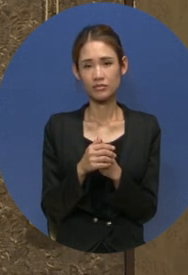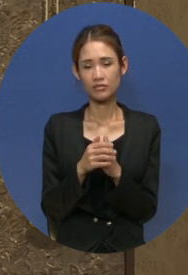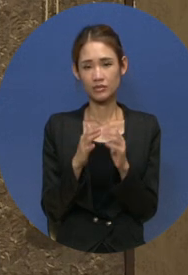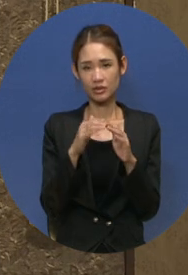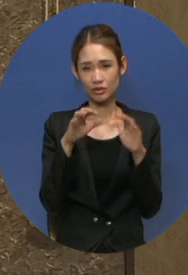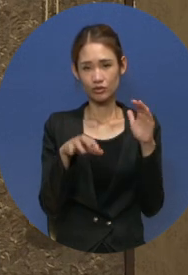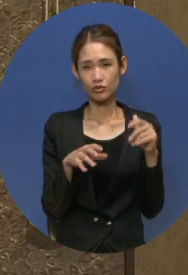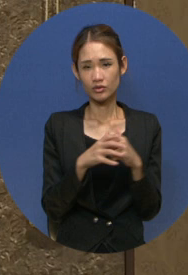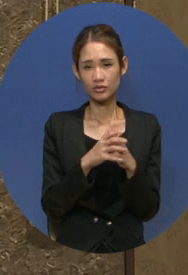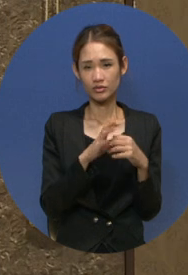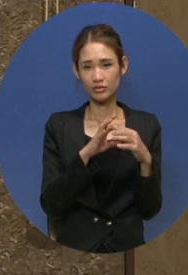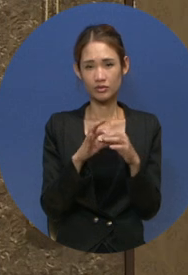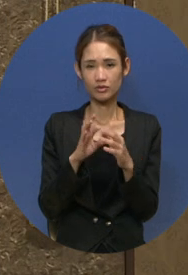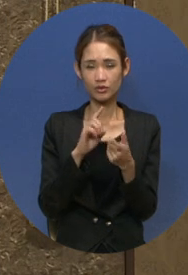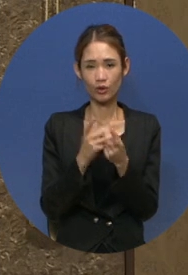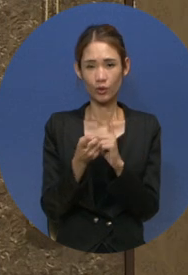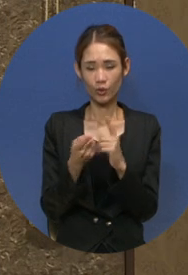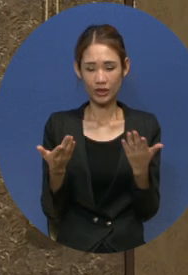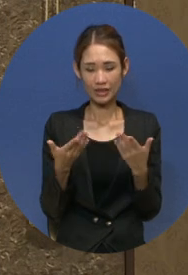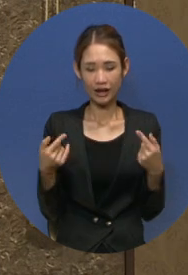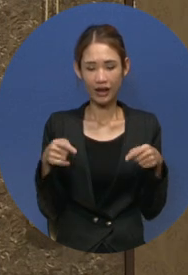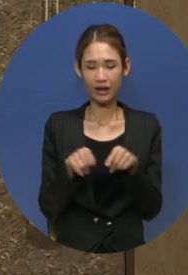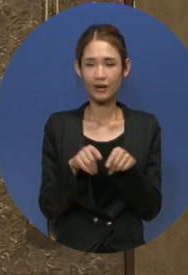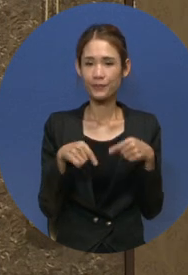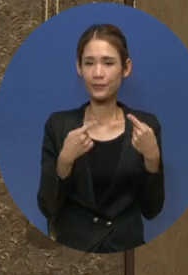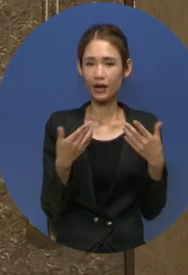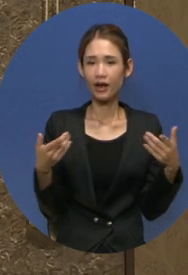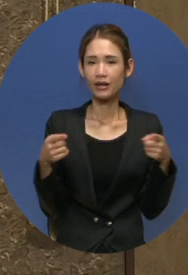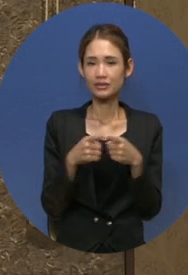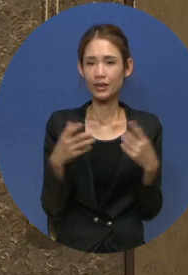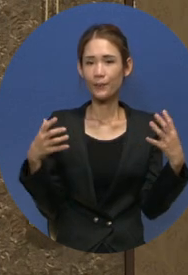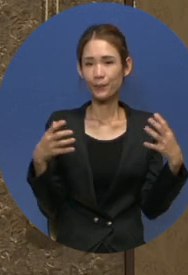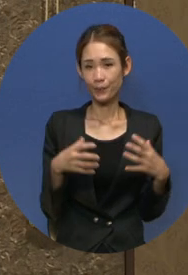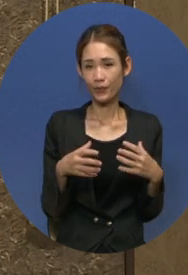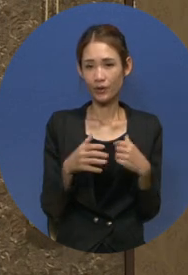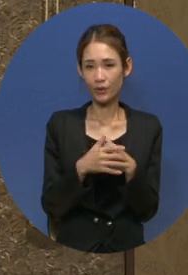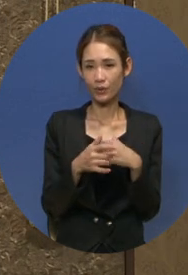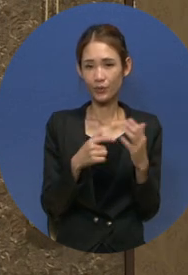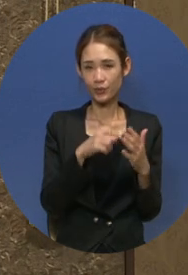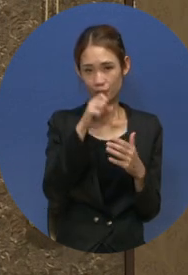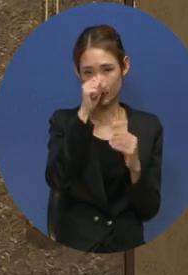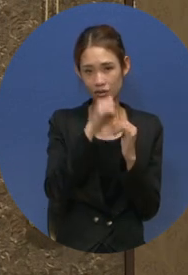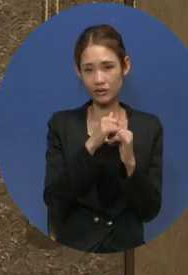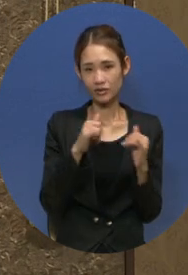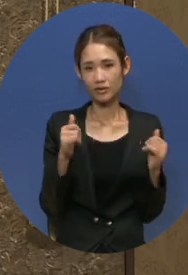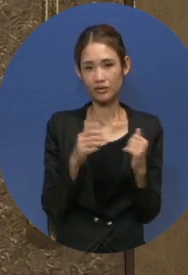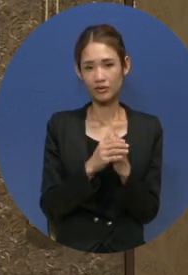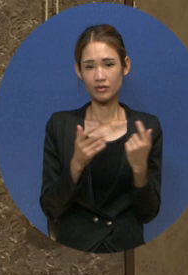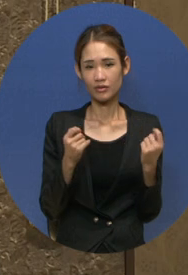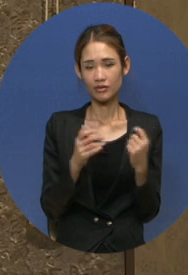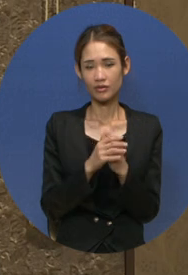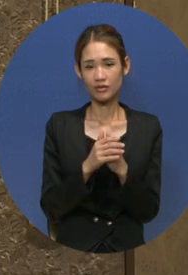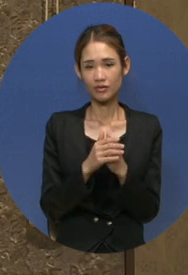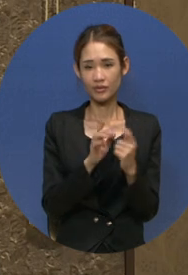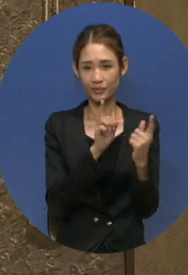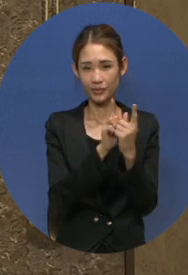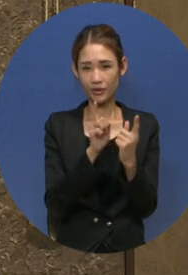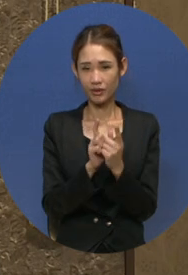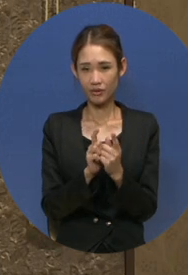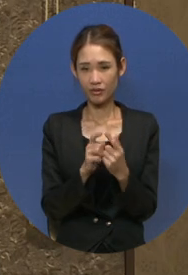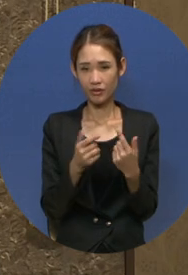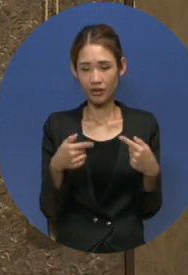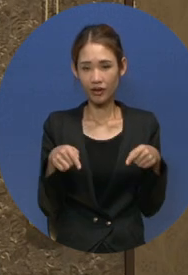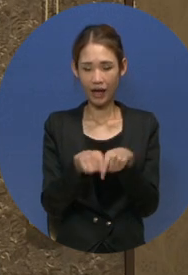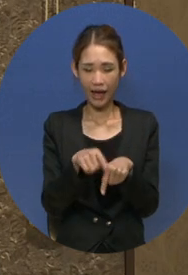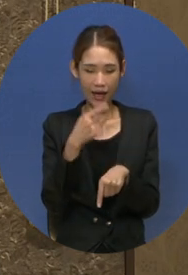이웃에 있는 그좀 같이 일을 할수 있는 사람들을 이제 모집을 해서, 마음 착한 사람들, 그런 분들을 접촉해서 이걸 좀